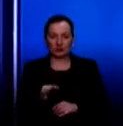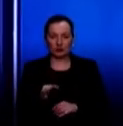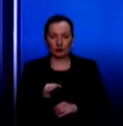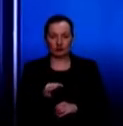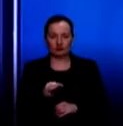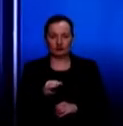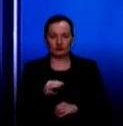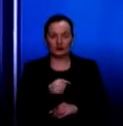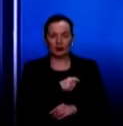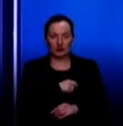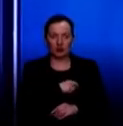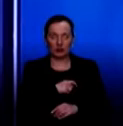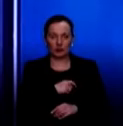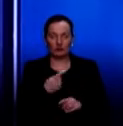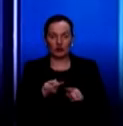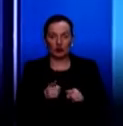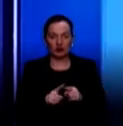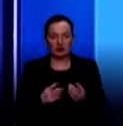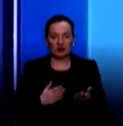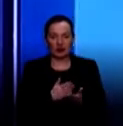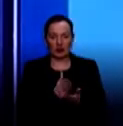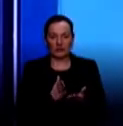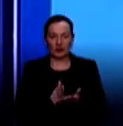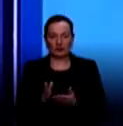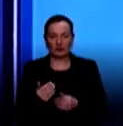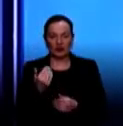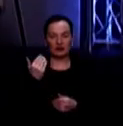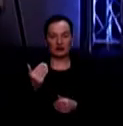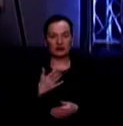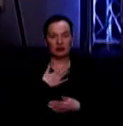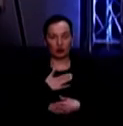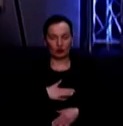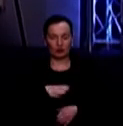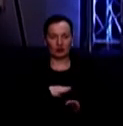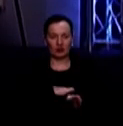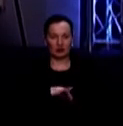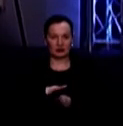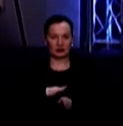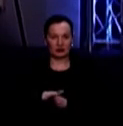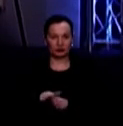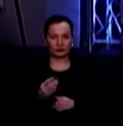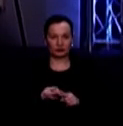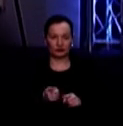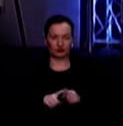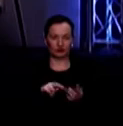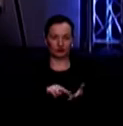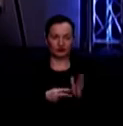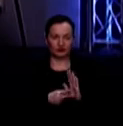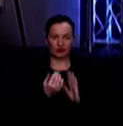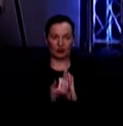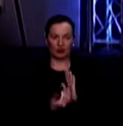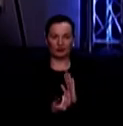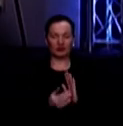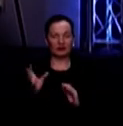депутатом, якраз безпосередньо оці напрямки. Ви задоволені реалізацією стратегії? От я би не сказав, що все,